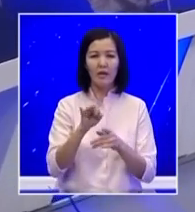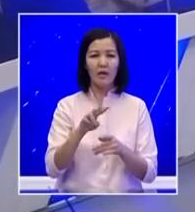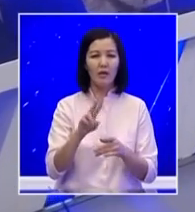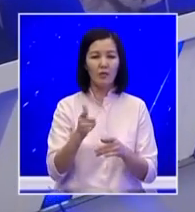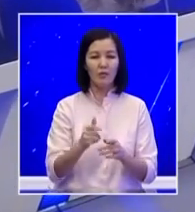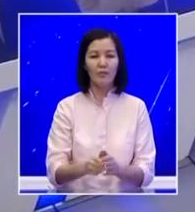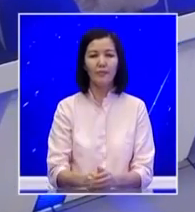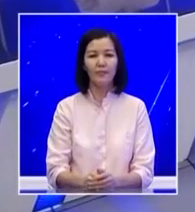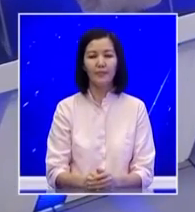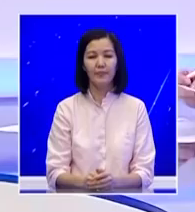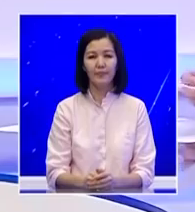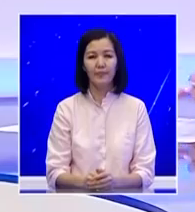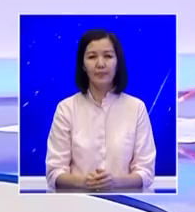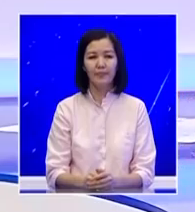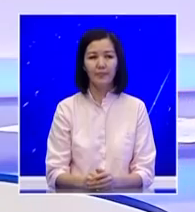қызы.